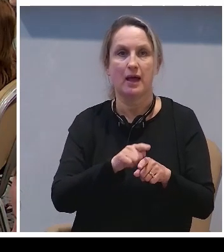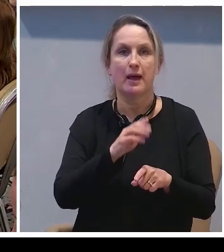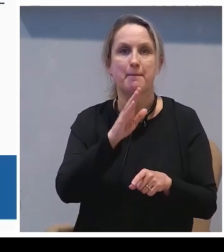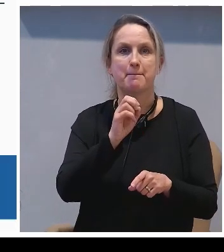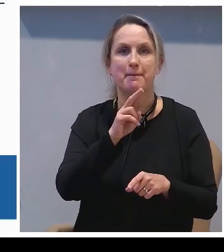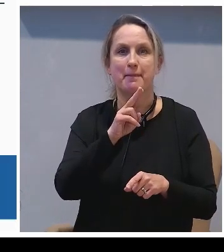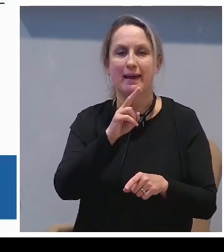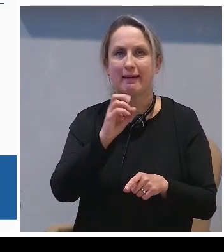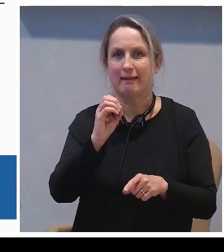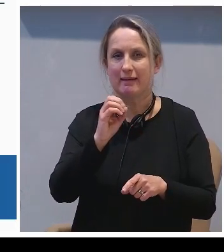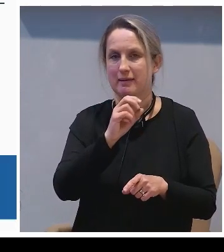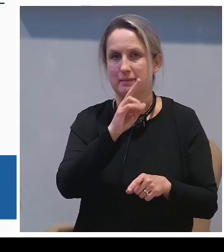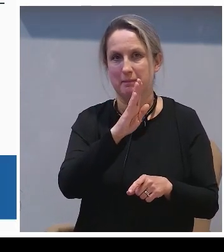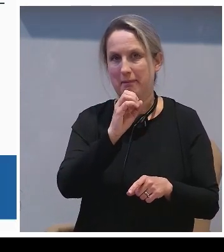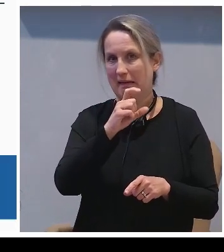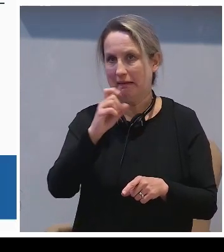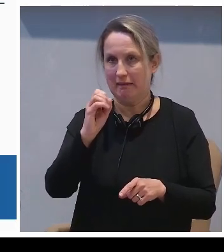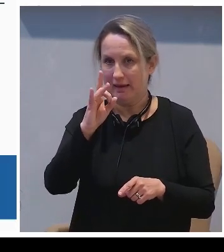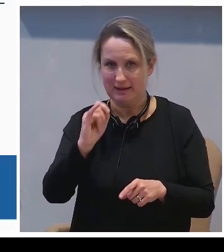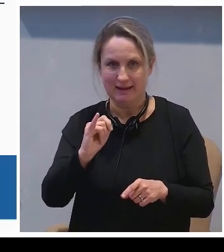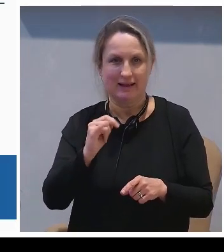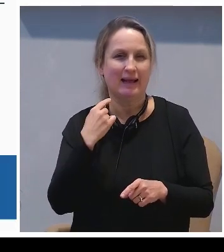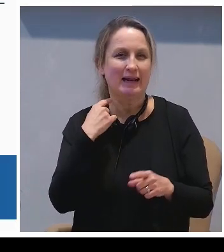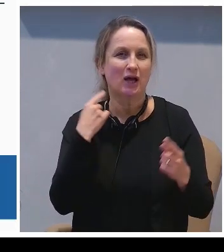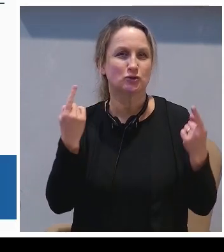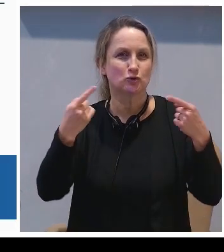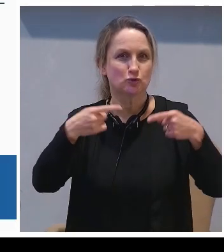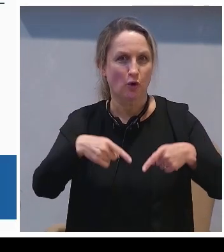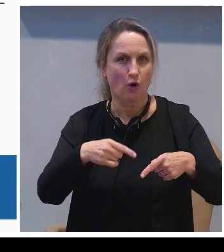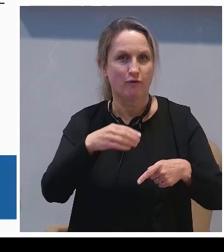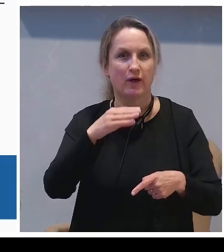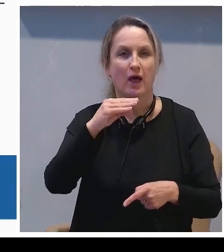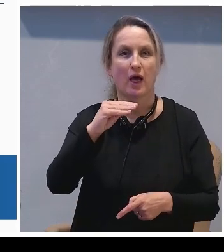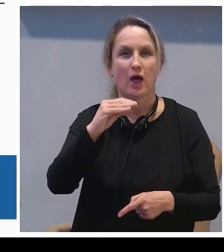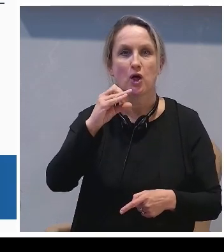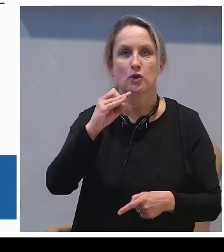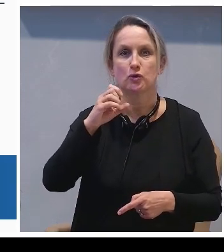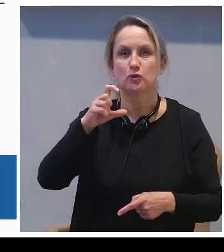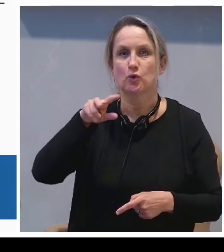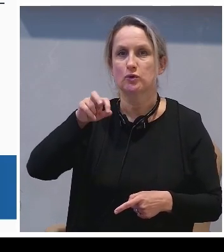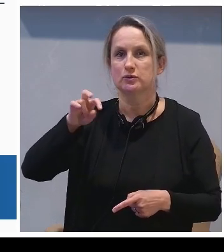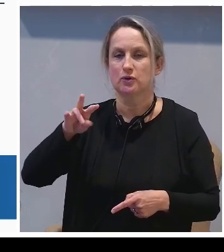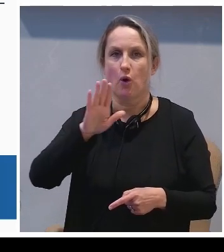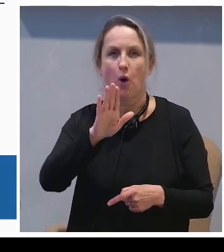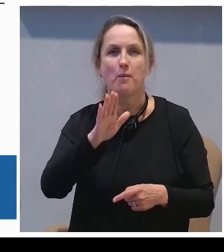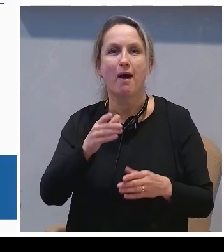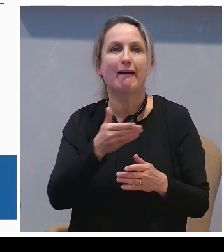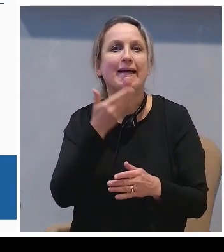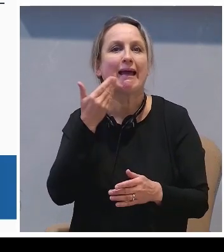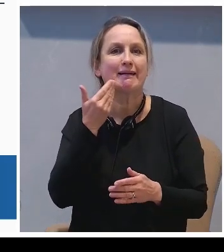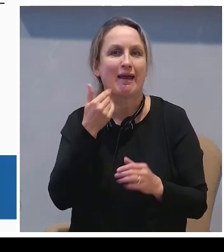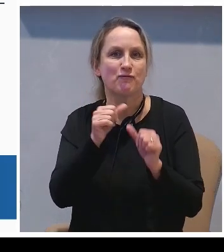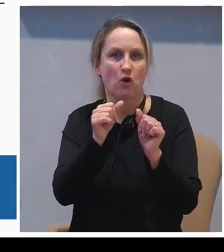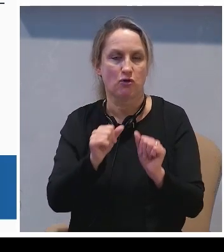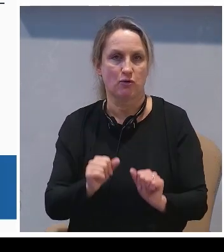Beckeri lihasdüstroofia on Duchenne'i When we kergem talk about vorm Duchenne ehk and siis Becker noorem vend, muscular kellel on vähem dystrophies, then tiimikud. the Ja siin Becker te muscular